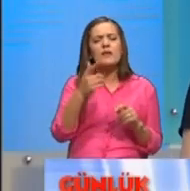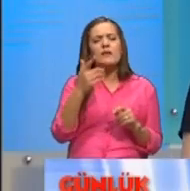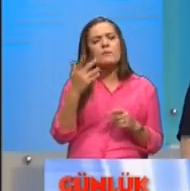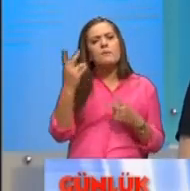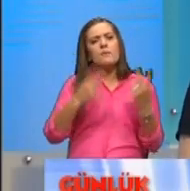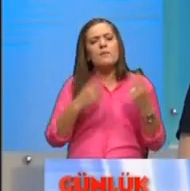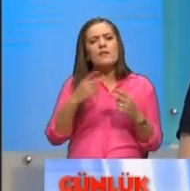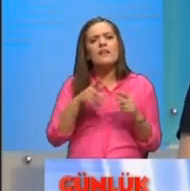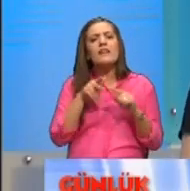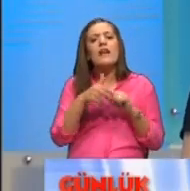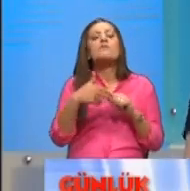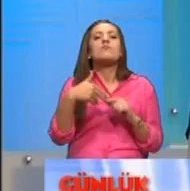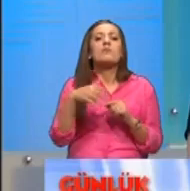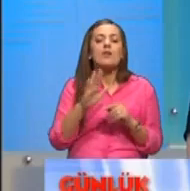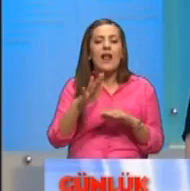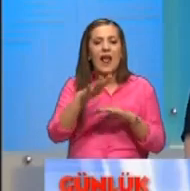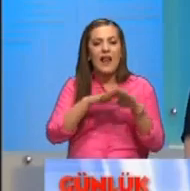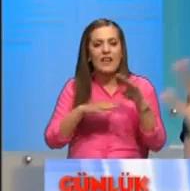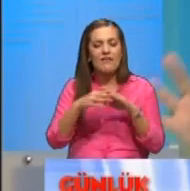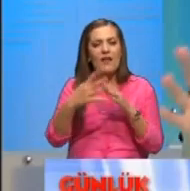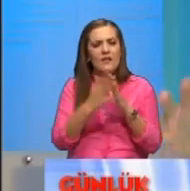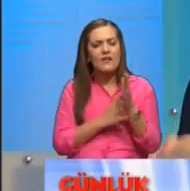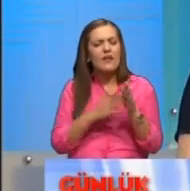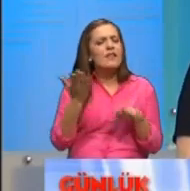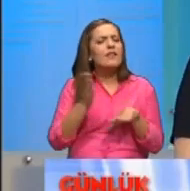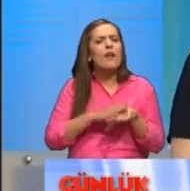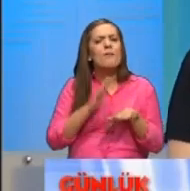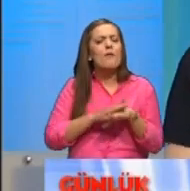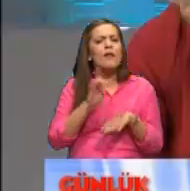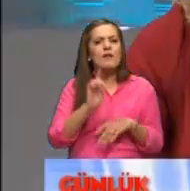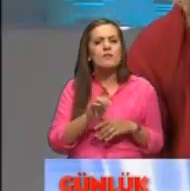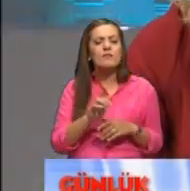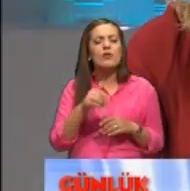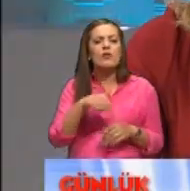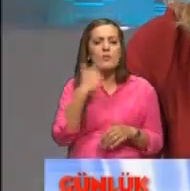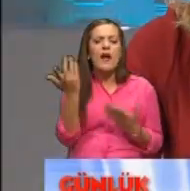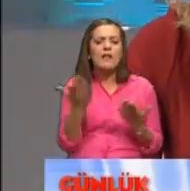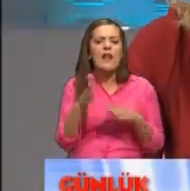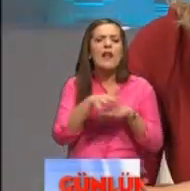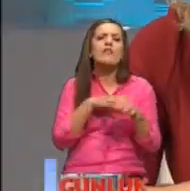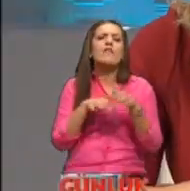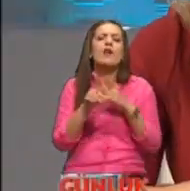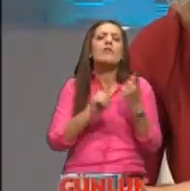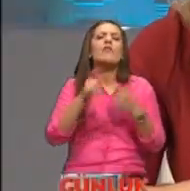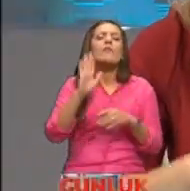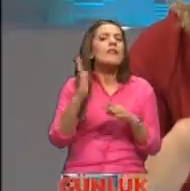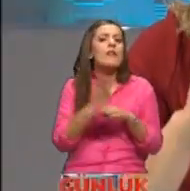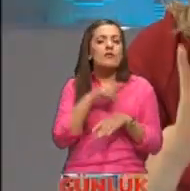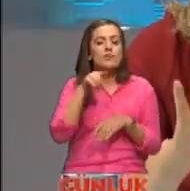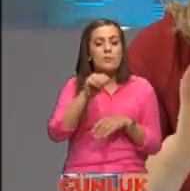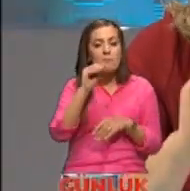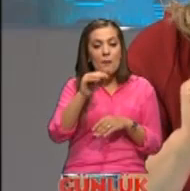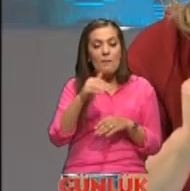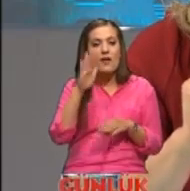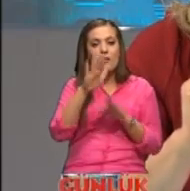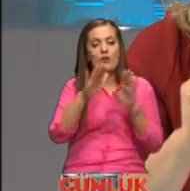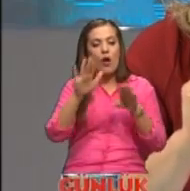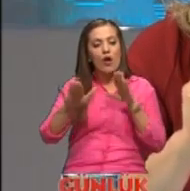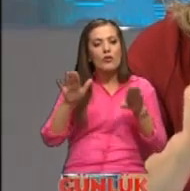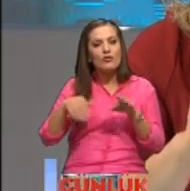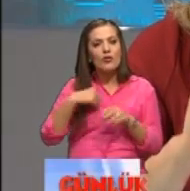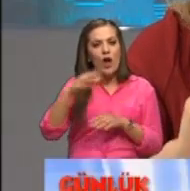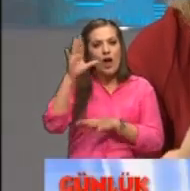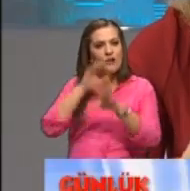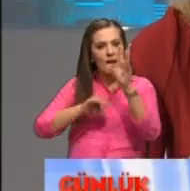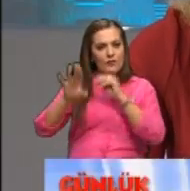zaman kesmiyoruz da işte eldiven de giydiriyoruz. Normalde, ne yapmak lazım? Normalde artık eldiven kullanmıyoruz. Nedeni de şu. Bebekler dokunarak